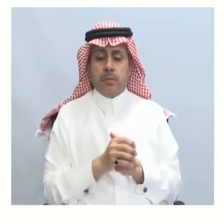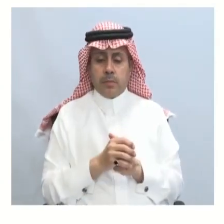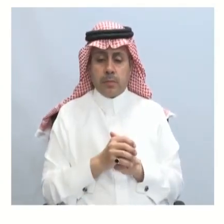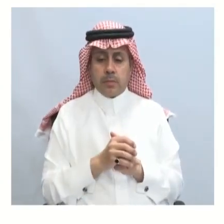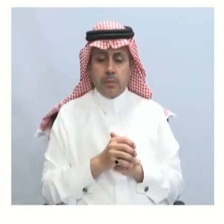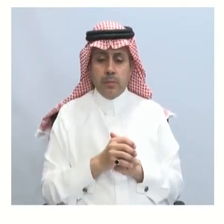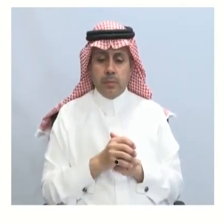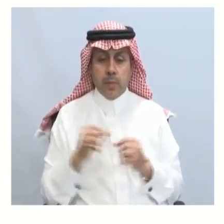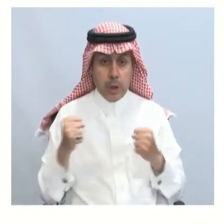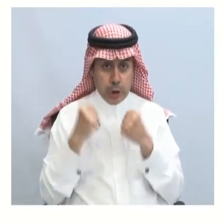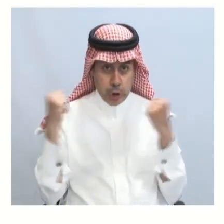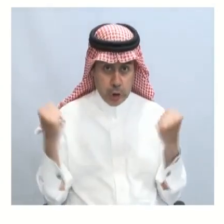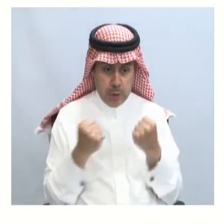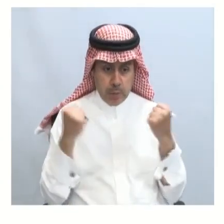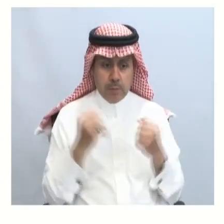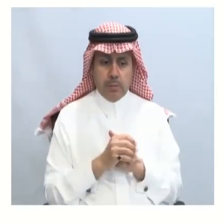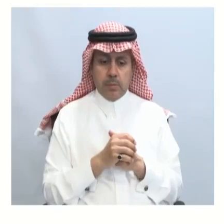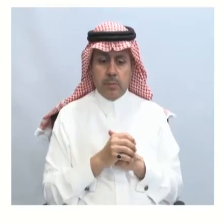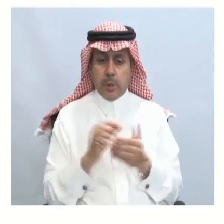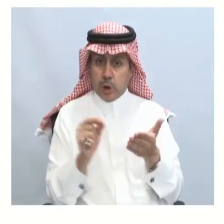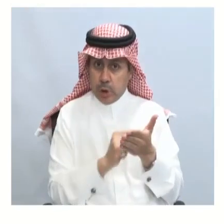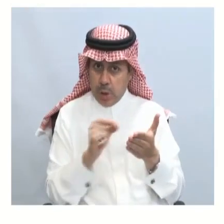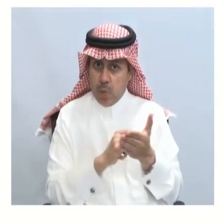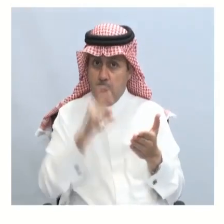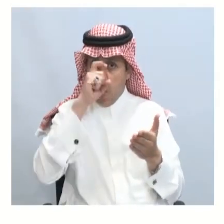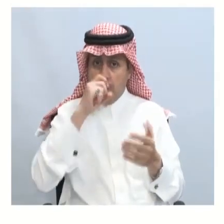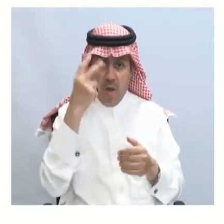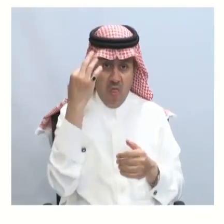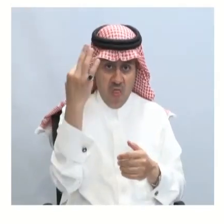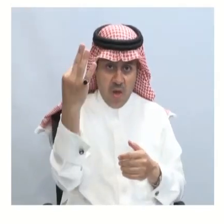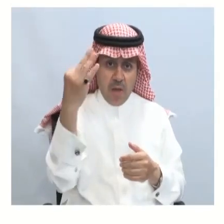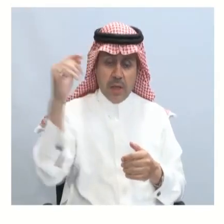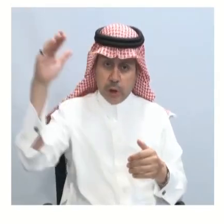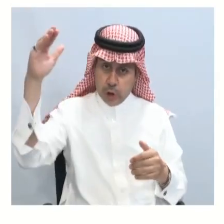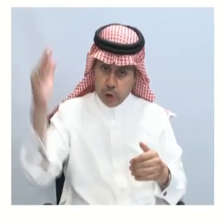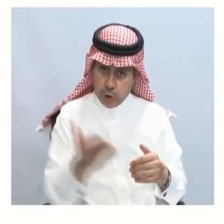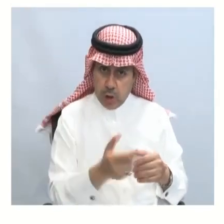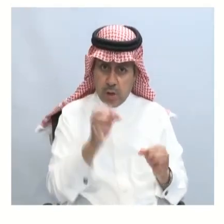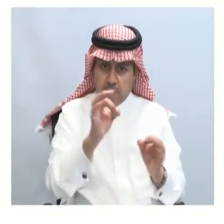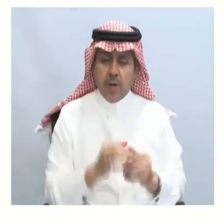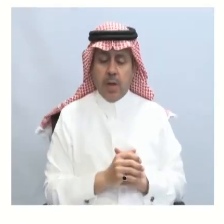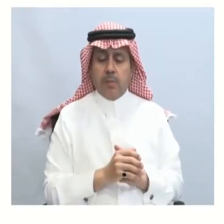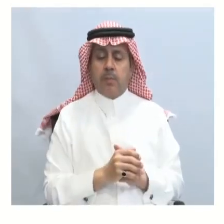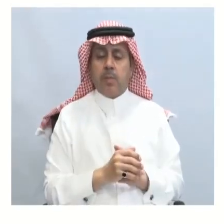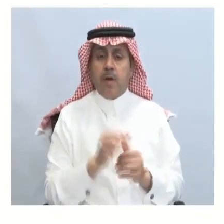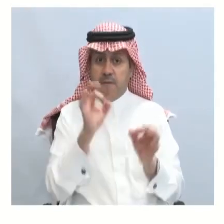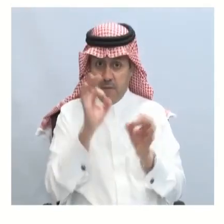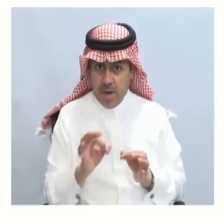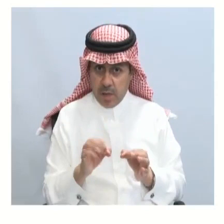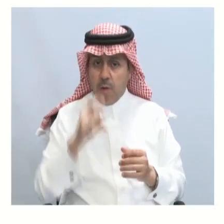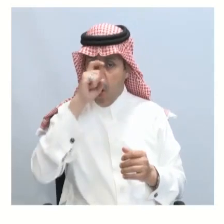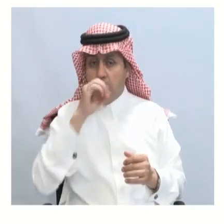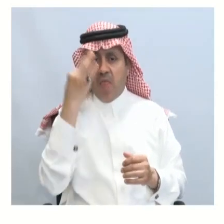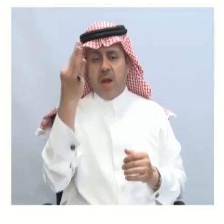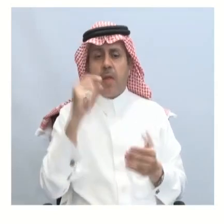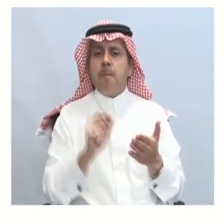تفرقوا في هذا النشاط دون الاوامر الثلاثه التي وردت في الايات دون الاوامر الثلاثه